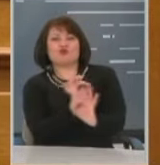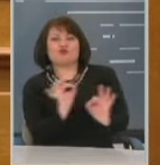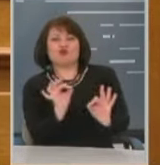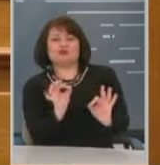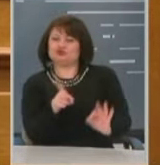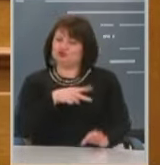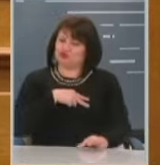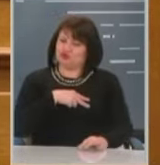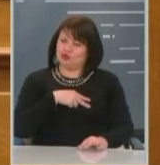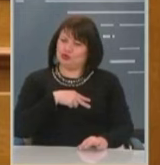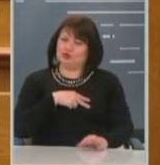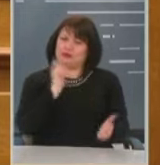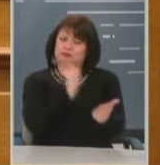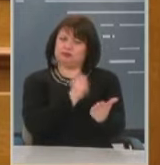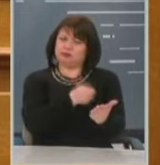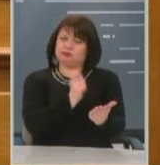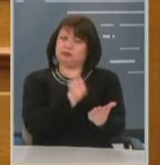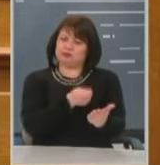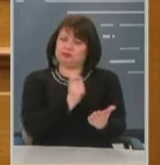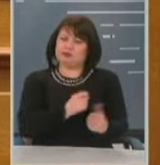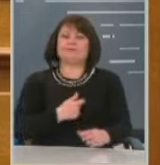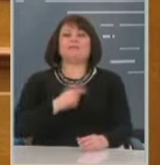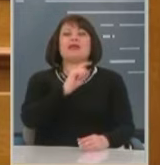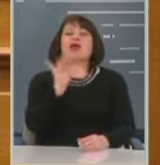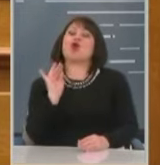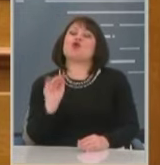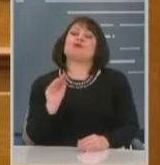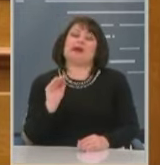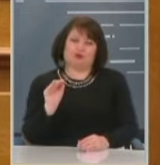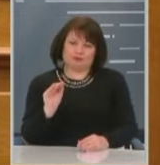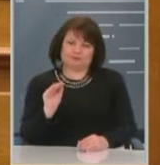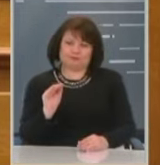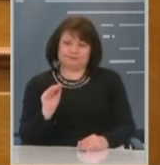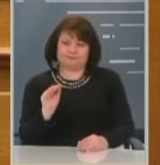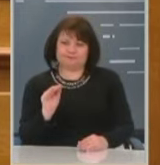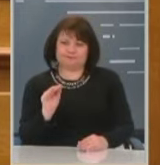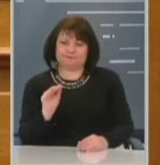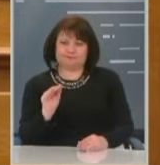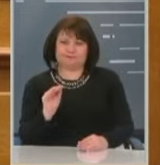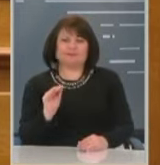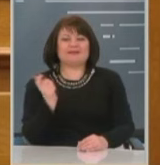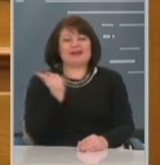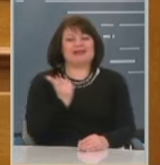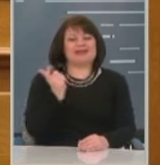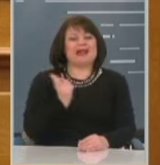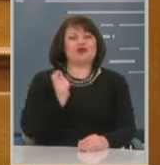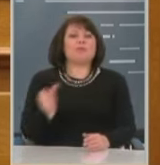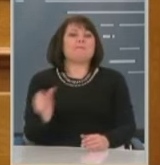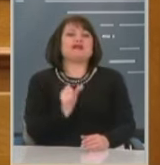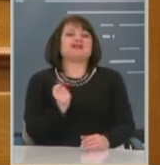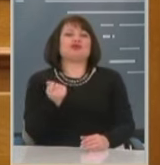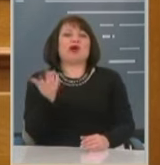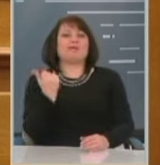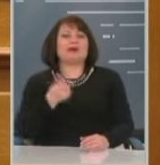καμωμένα, υπό την έννοια ότι εξυπηρετούνται. Ερώτηση τώρα προς εσάς. Κάθε μη εξυπηρετούμενο δάνειο είναι